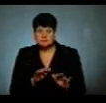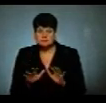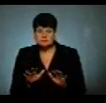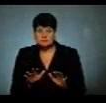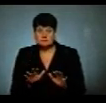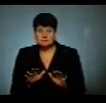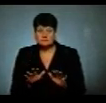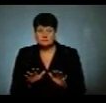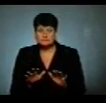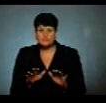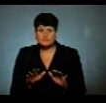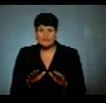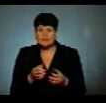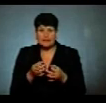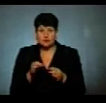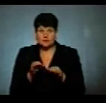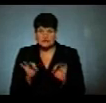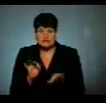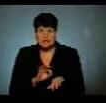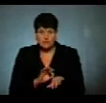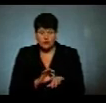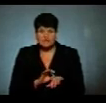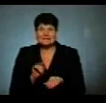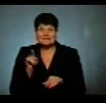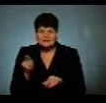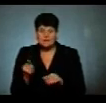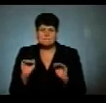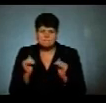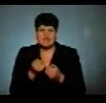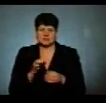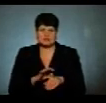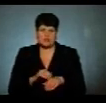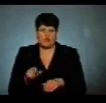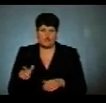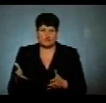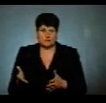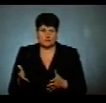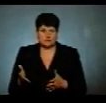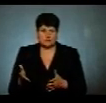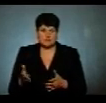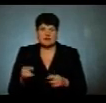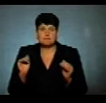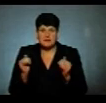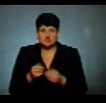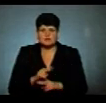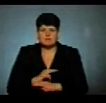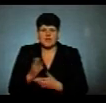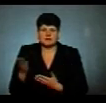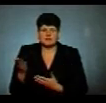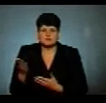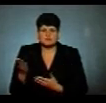методи превентивні, тобто не допустити захворювань, так? Там значно менша захворюваність. І як наслідок, значно менша